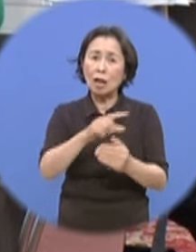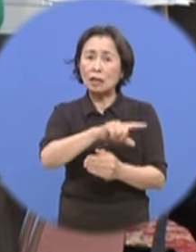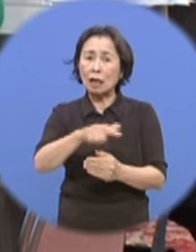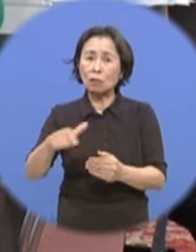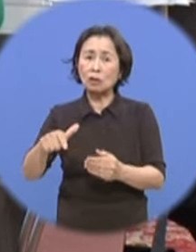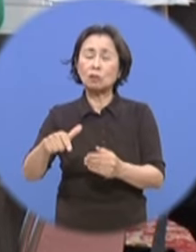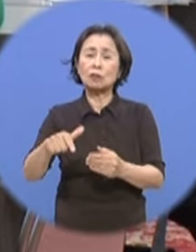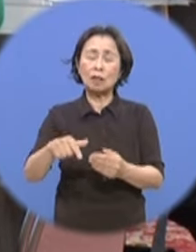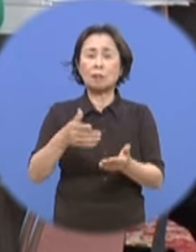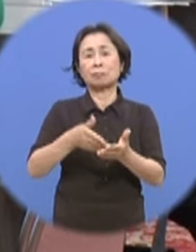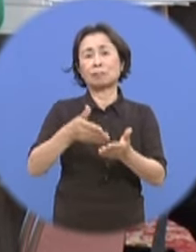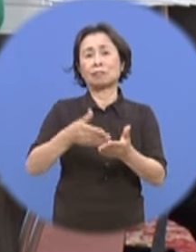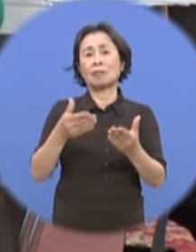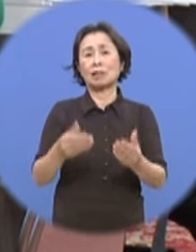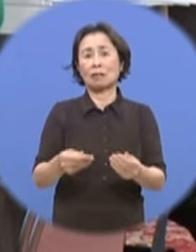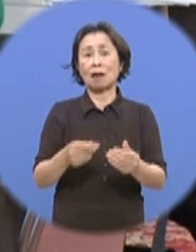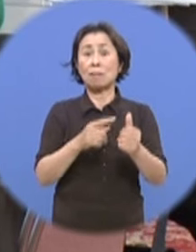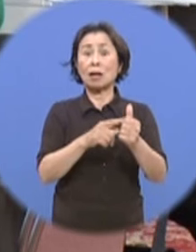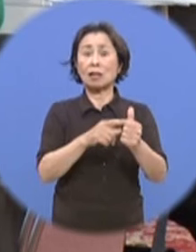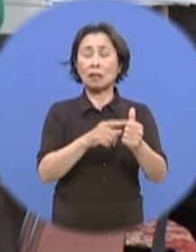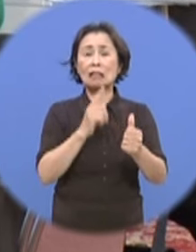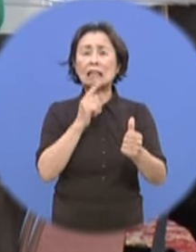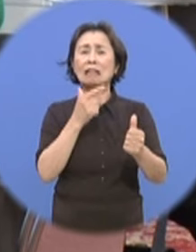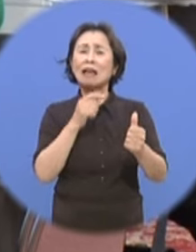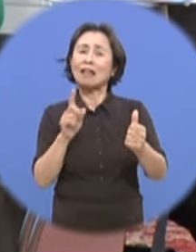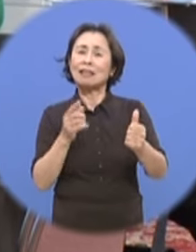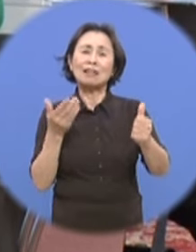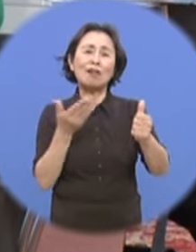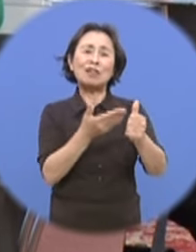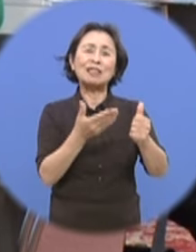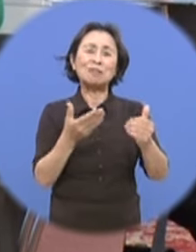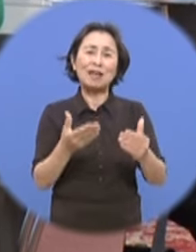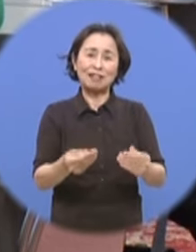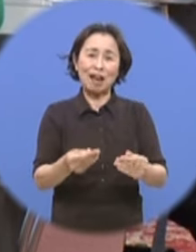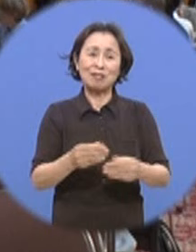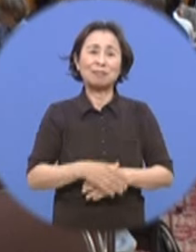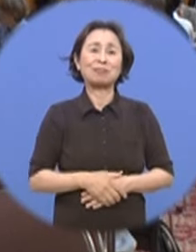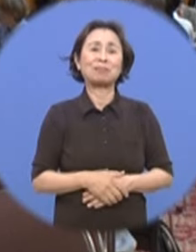さんにフォーラムで伝えたかったことなどを伺いまし